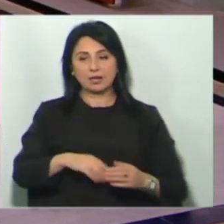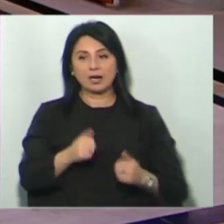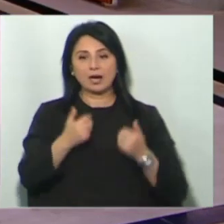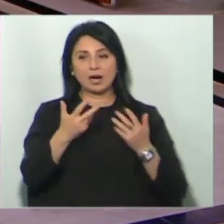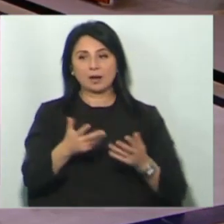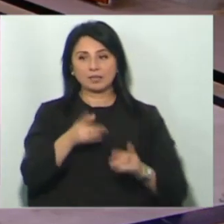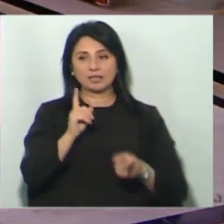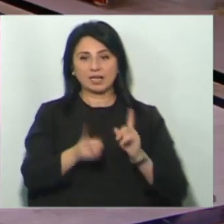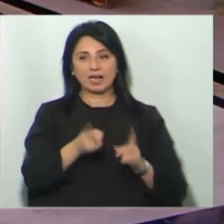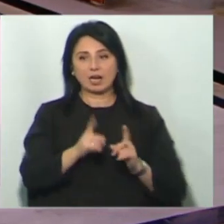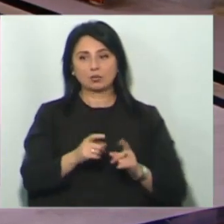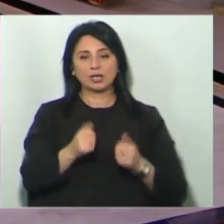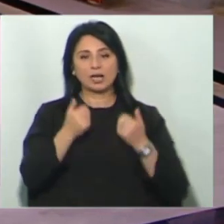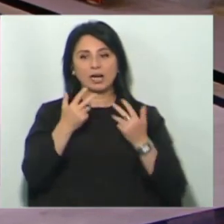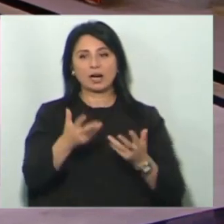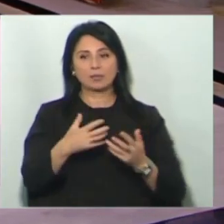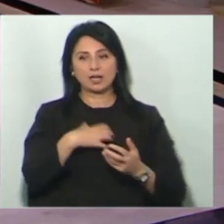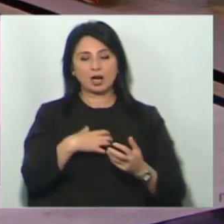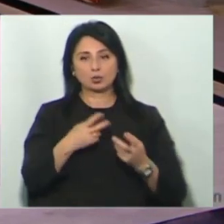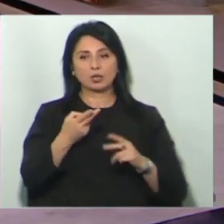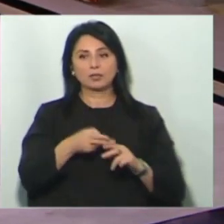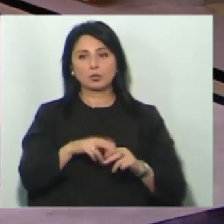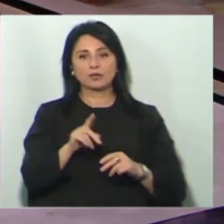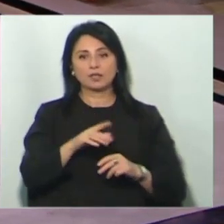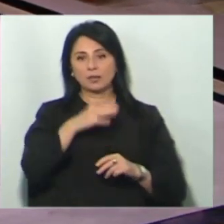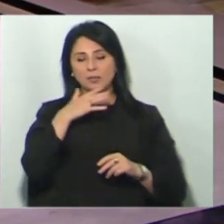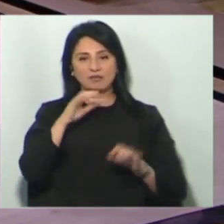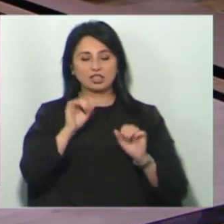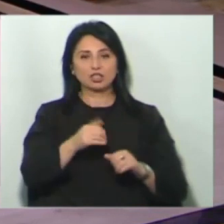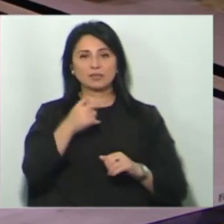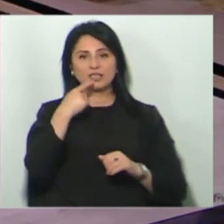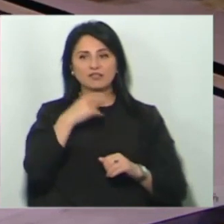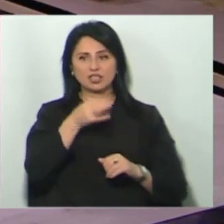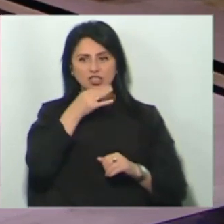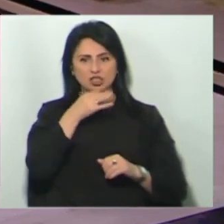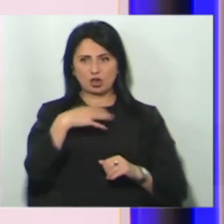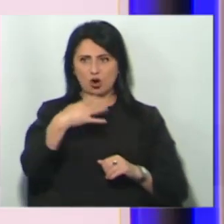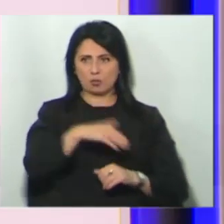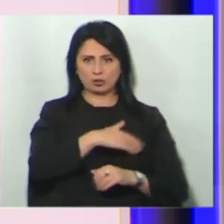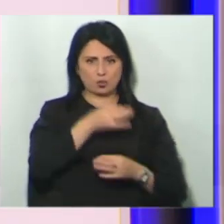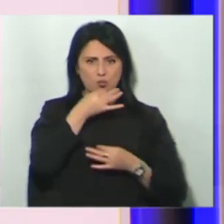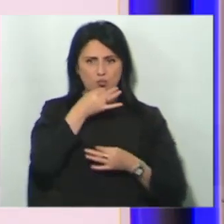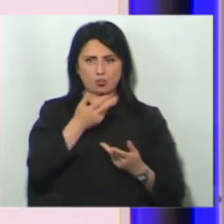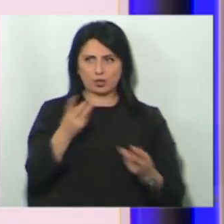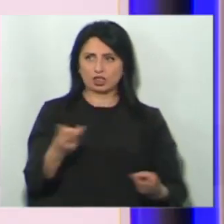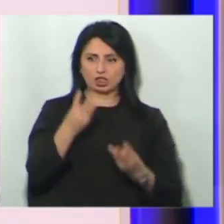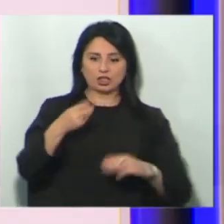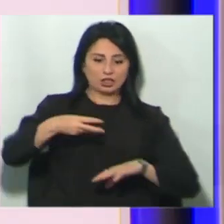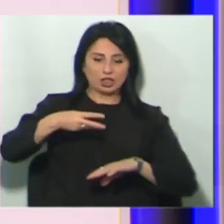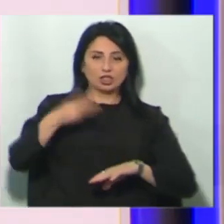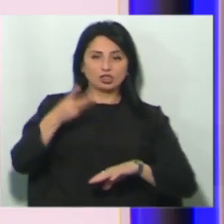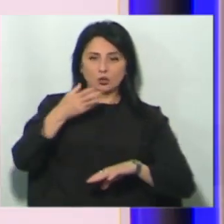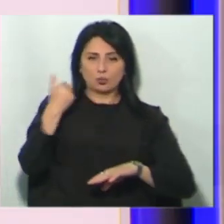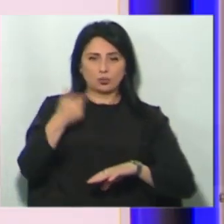რამდენად რეალურია ეს და რამდენად აქტუალურია, იმიტომ რომ ბერმა შეიძლება თქვას, რომ ჯერ 40 გრადუსი არ არის, არ გწვავს ეს მზე